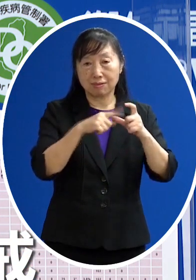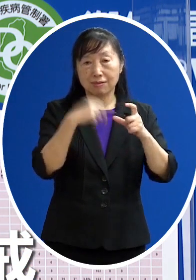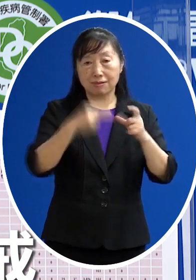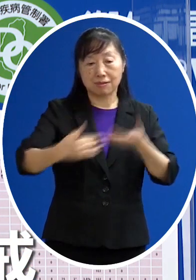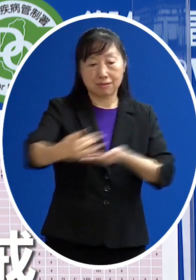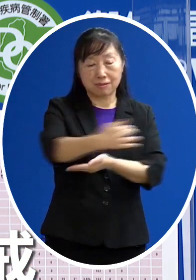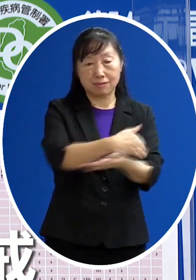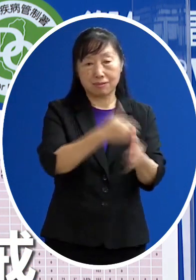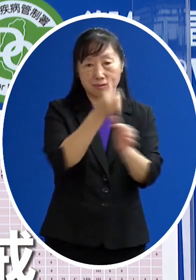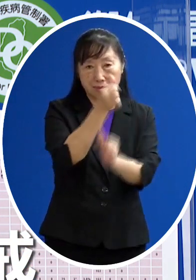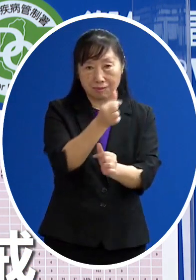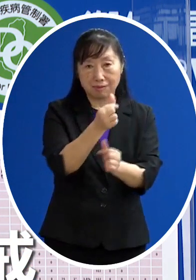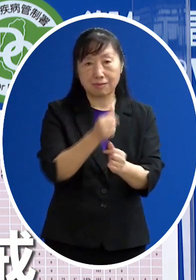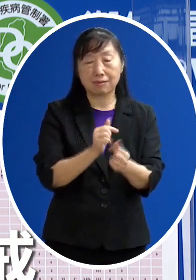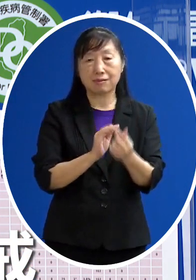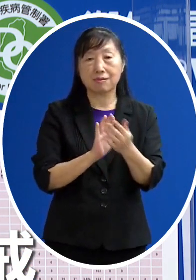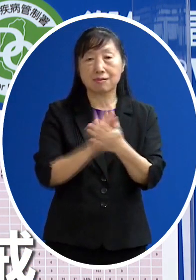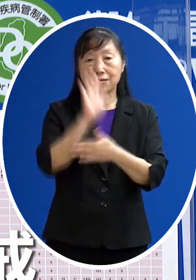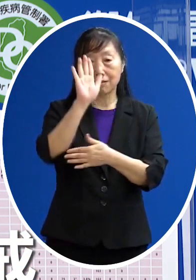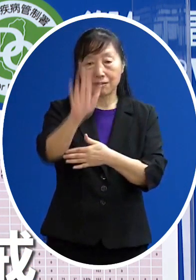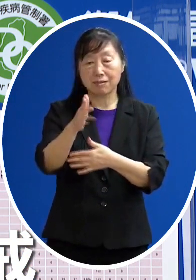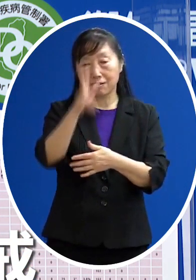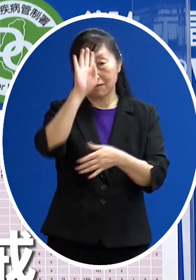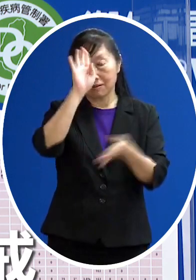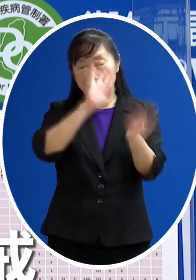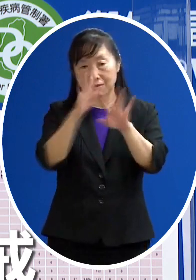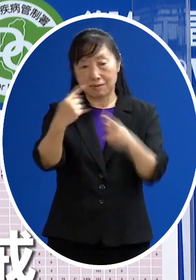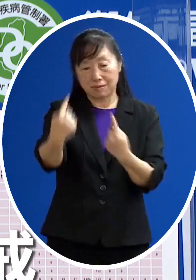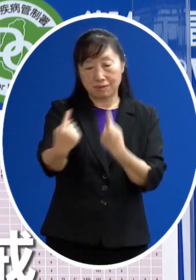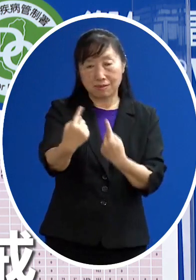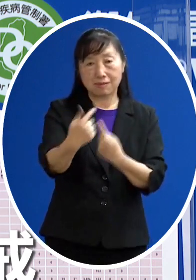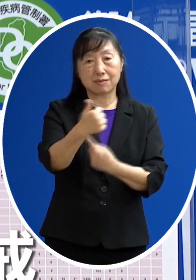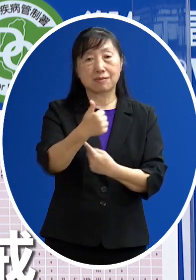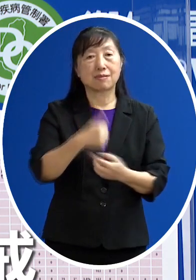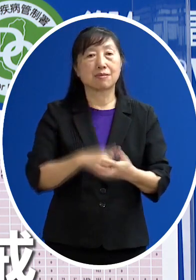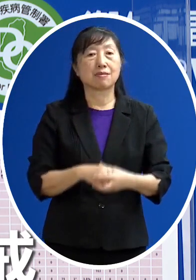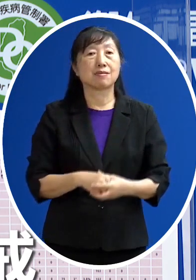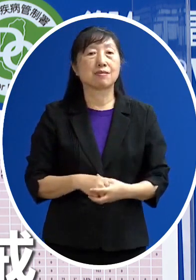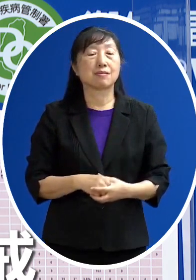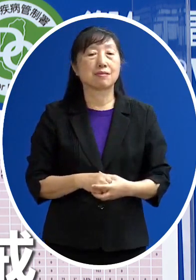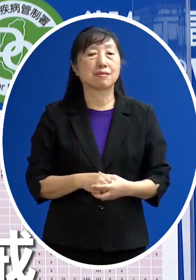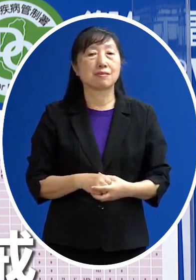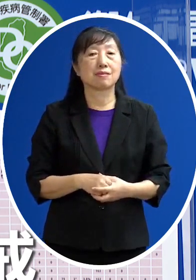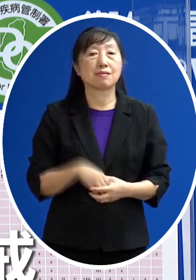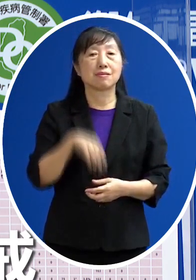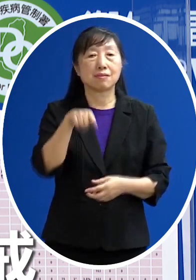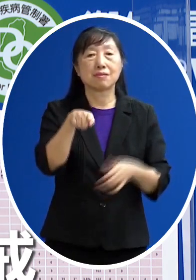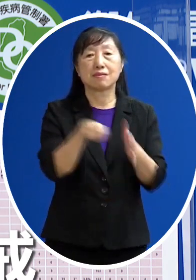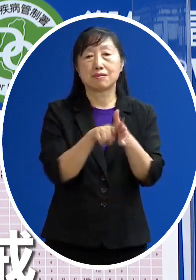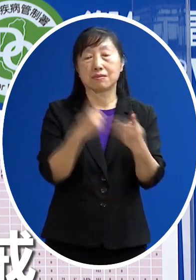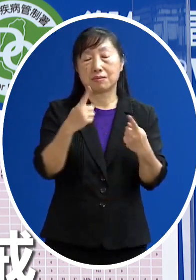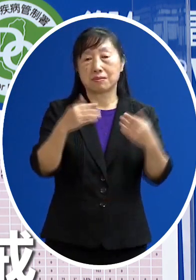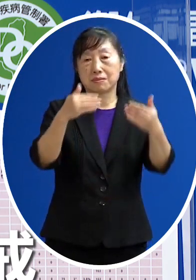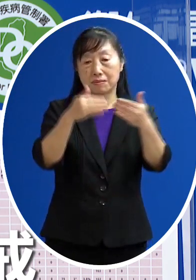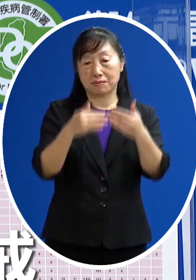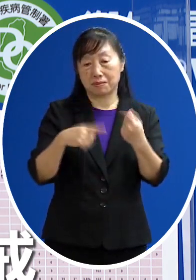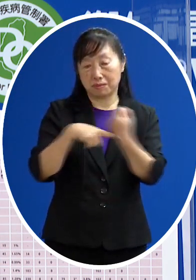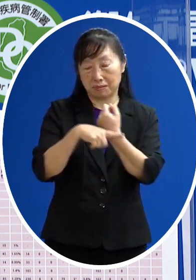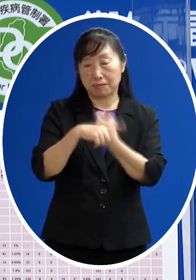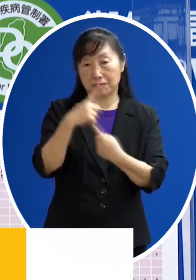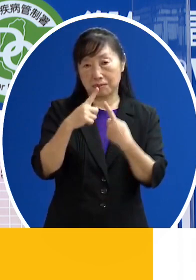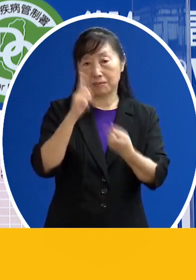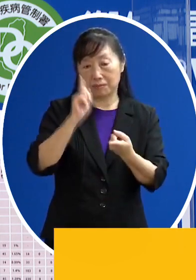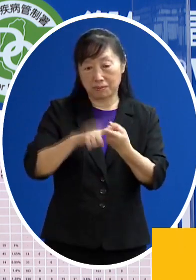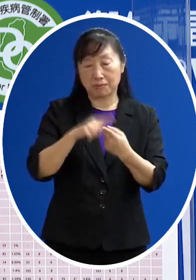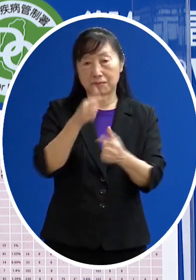更完全，那对未来的趋势哈比较能够好做一点，就是做了一个比较精确的研判。